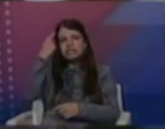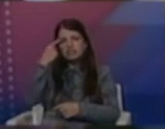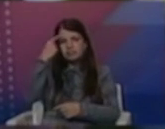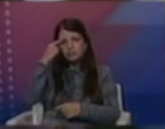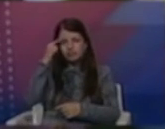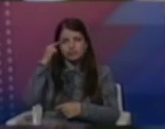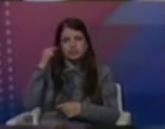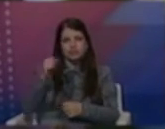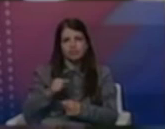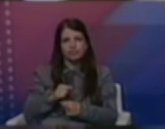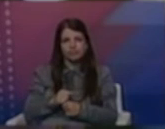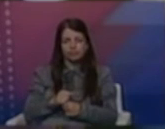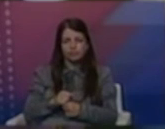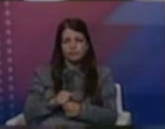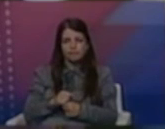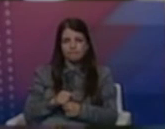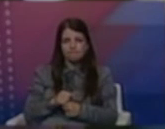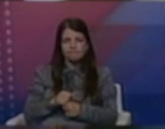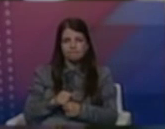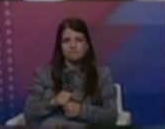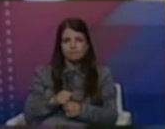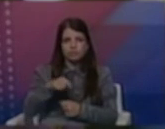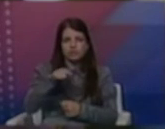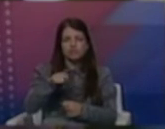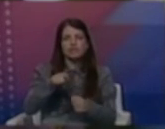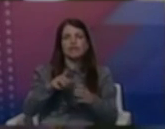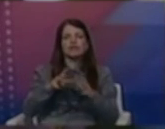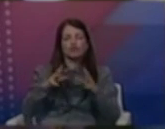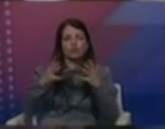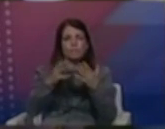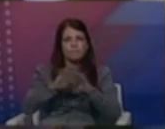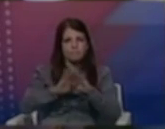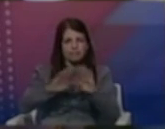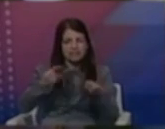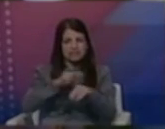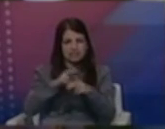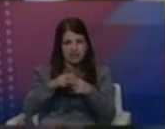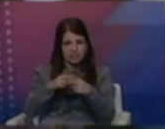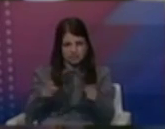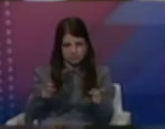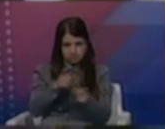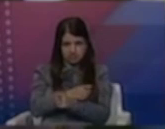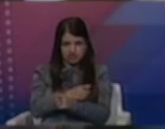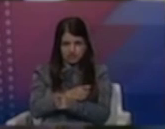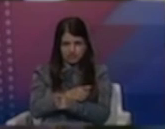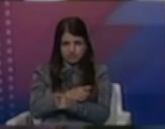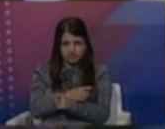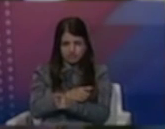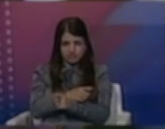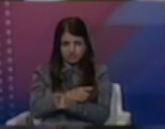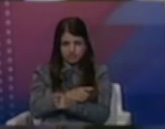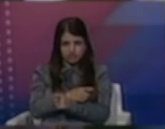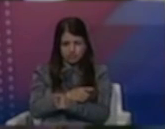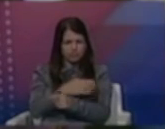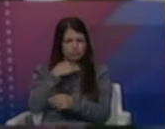ħsieb. Huwa biss dan il-moviment tal-progressivi u l-moderati li jista' jġib il-bidla fid-direzzjoni. Mhux